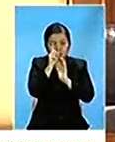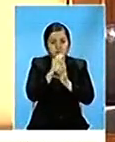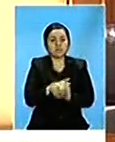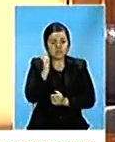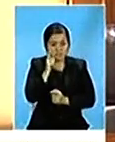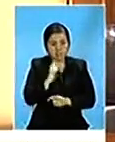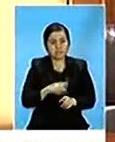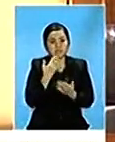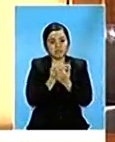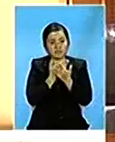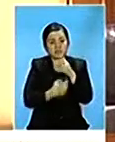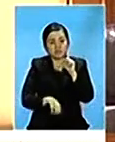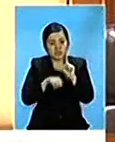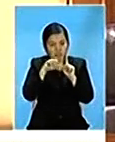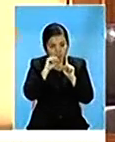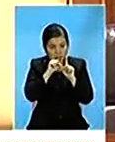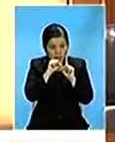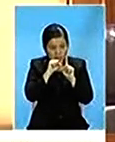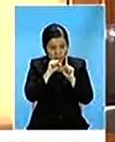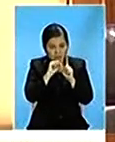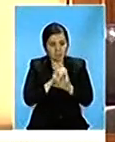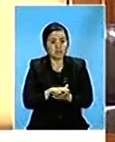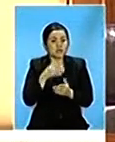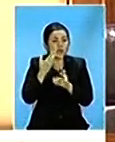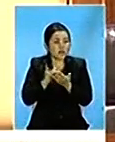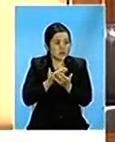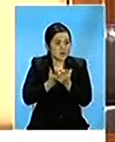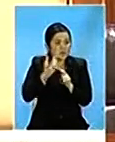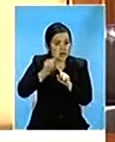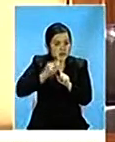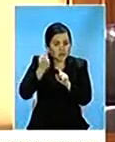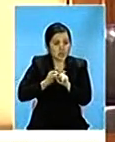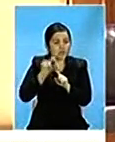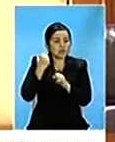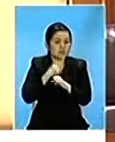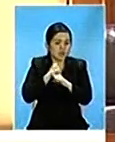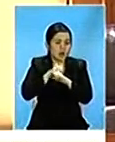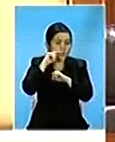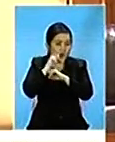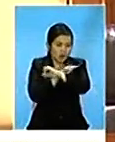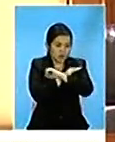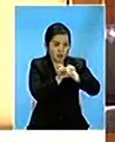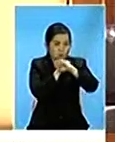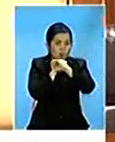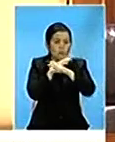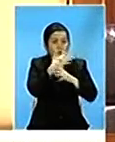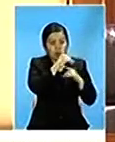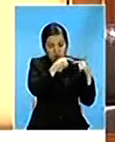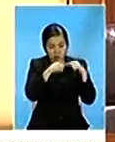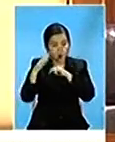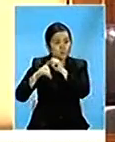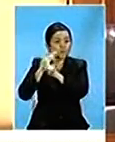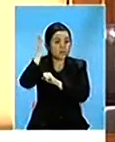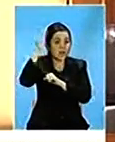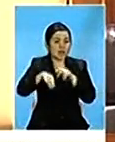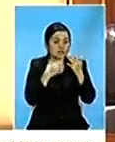นี่ยนะครับมันเป็นเงินแก้ไขน้ำท่วมชั่วคราวนะครับยาวไปถึงอาจจะปีหน้าด้วยเงิน